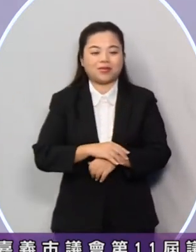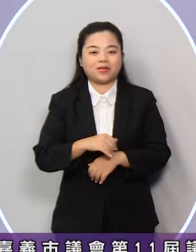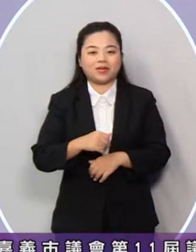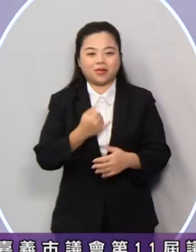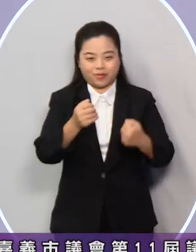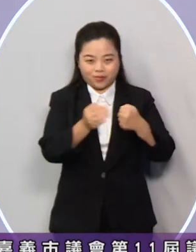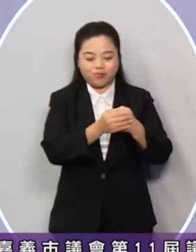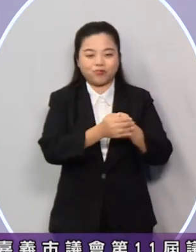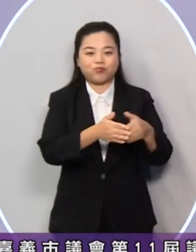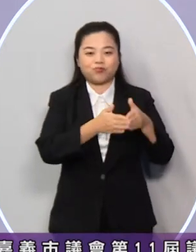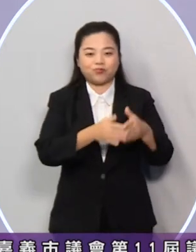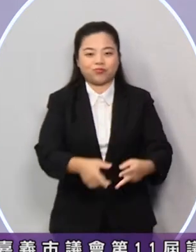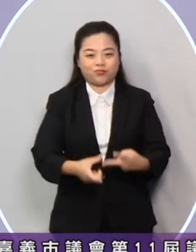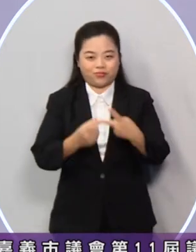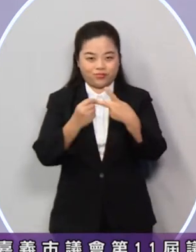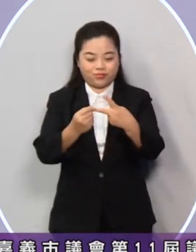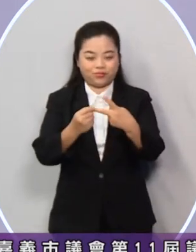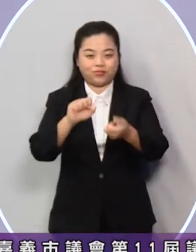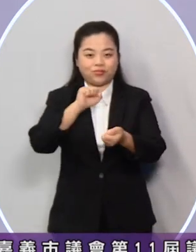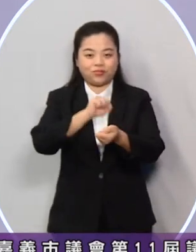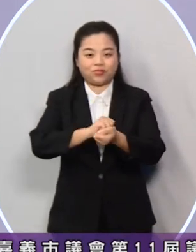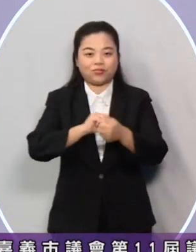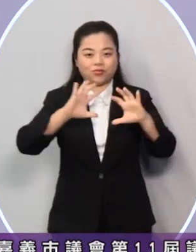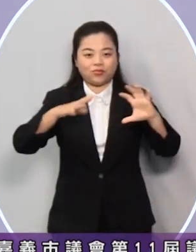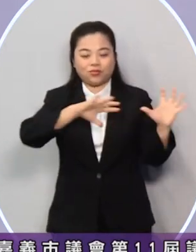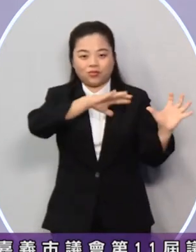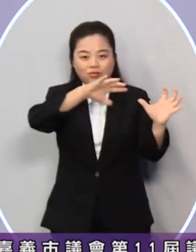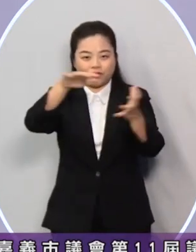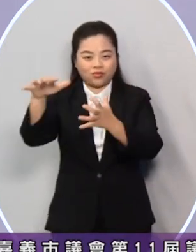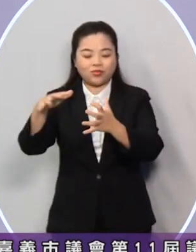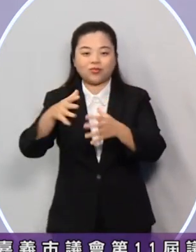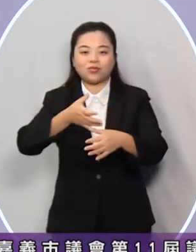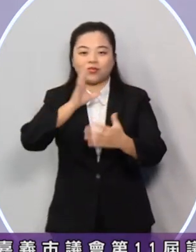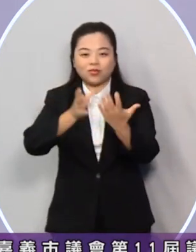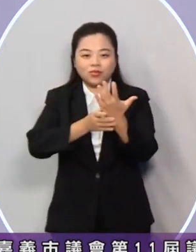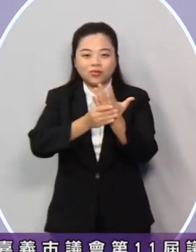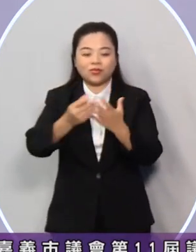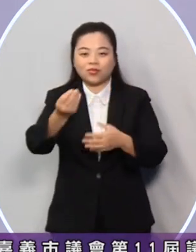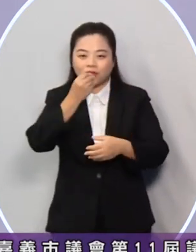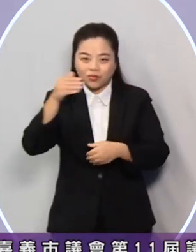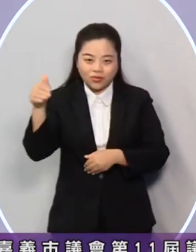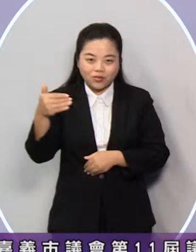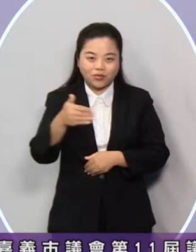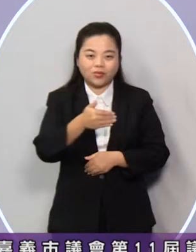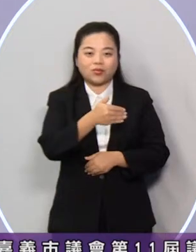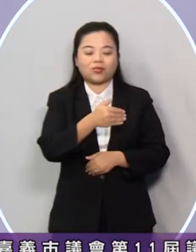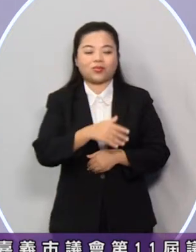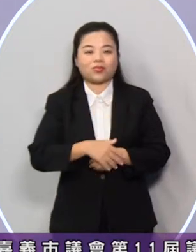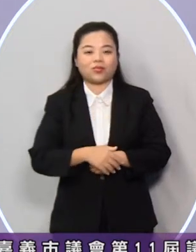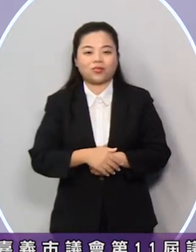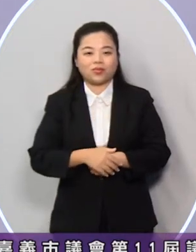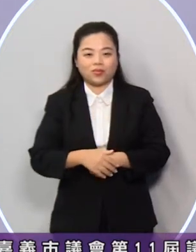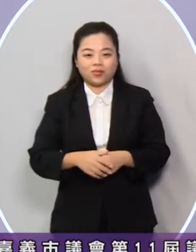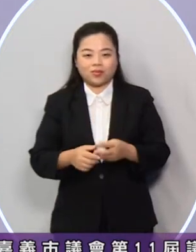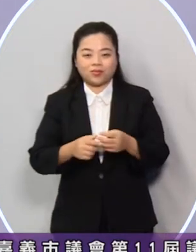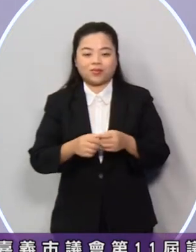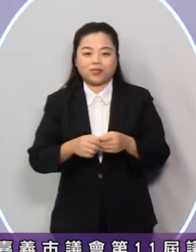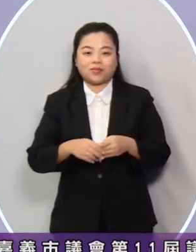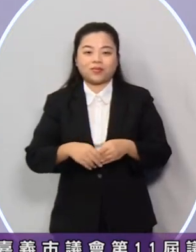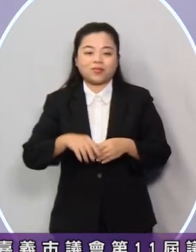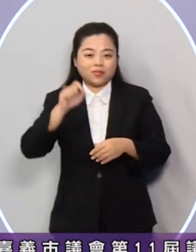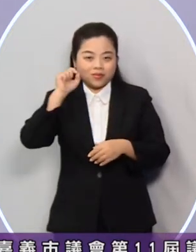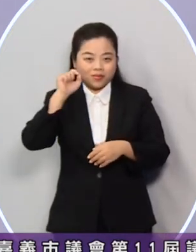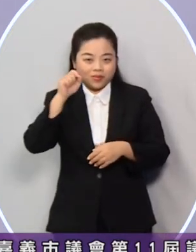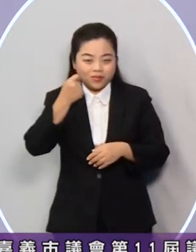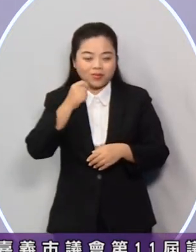来。第二，举办国际喝茶吃鱼文化节，首届称甜圣节。嘉